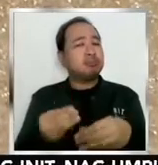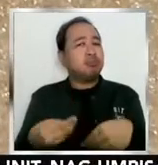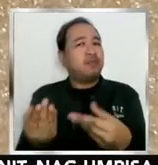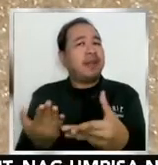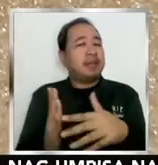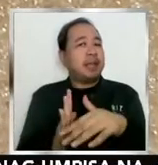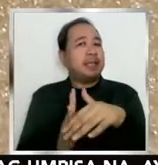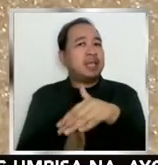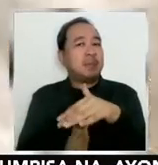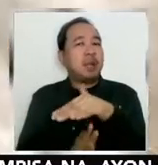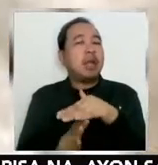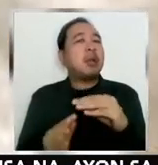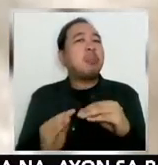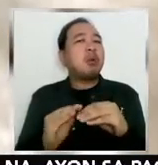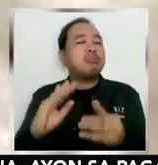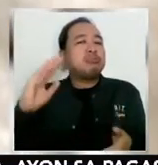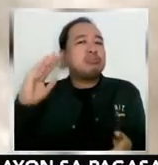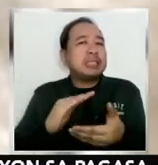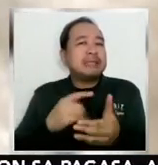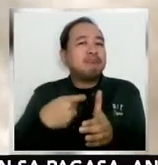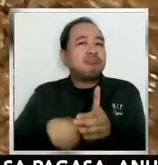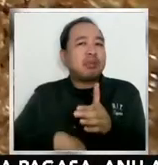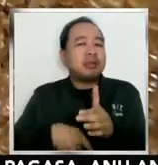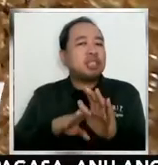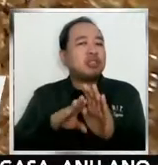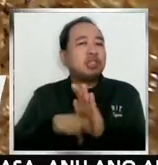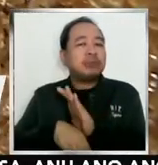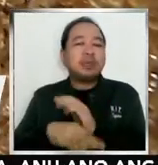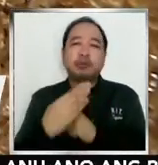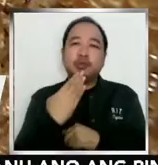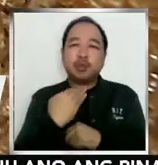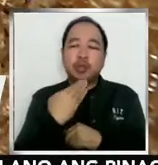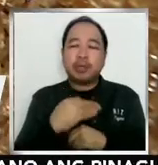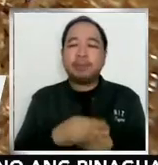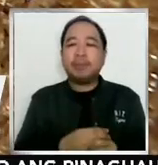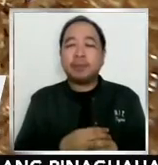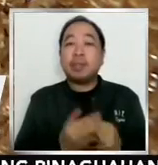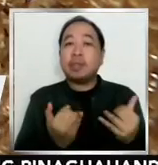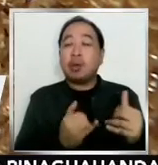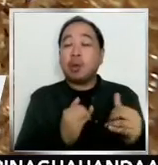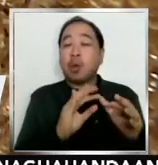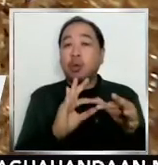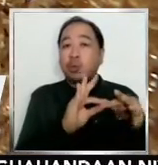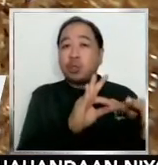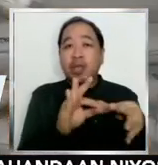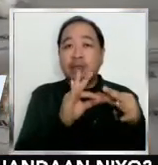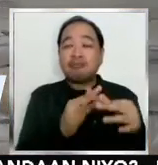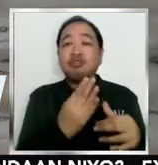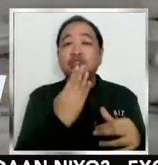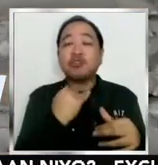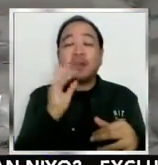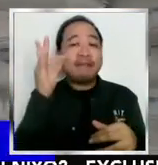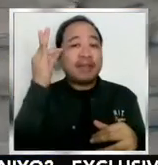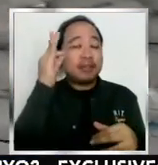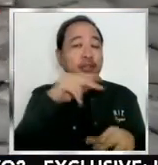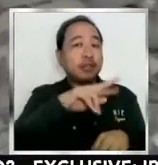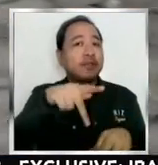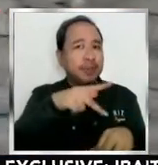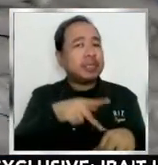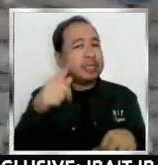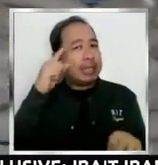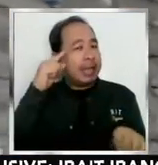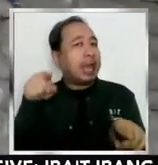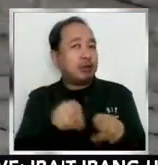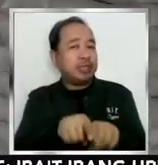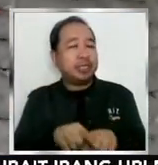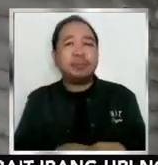sugar in the market. Sang-ayon sa planong ito ang United Sugar Producers Federation of the Philippines. Itong mga smugglers, hindi na